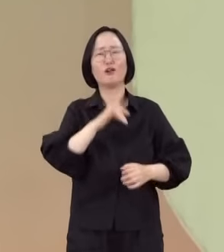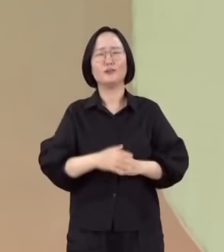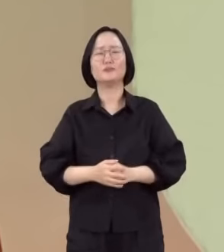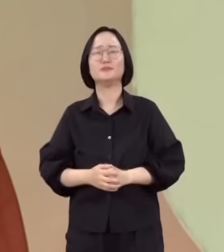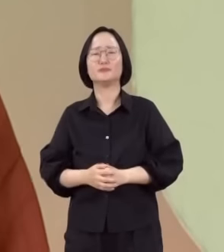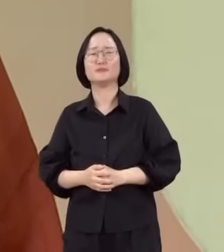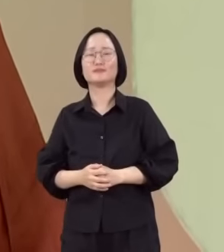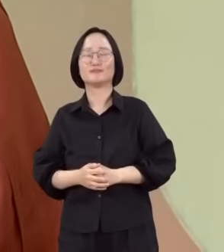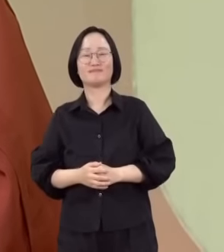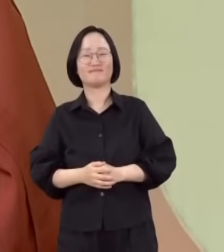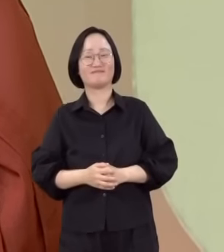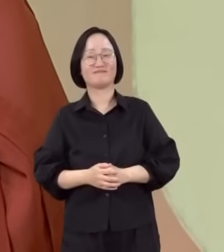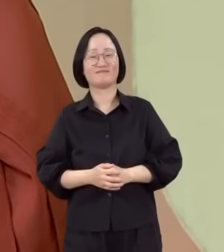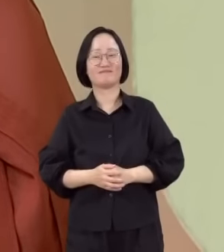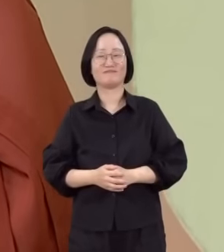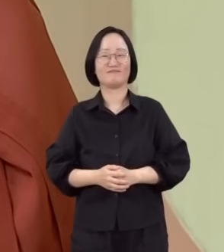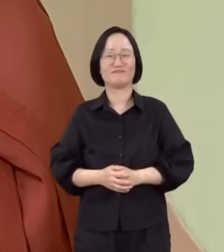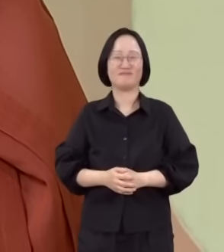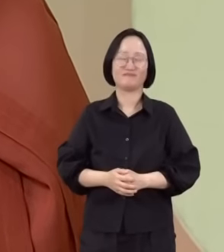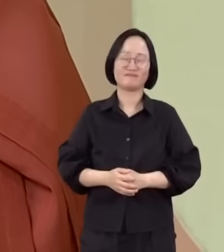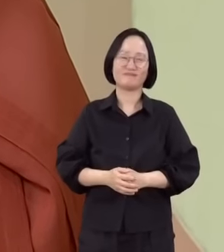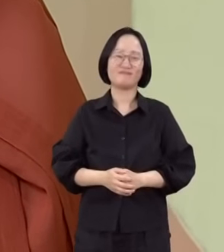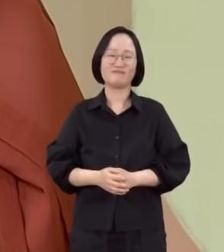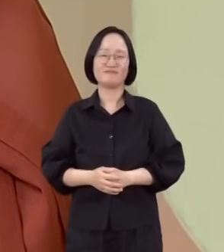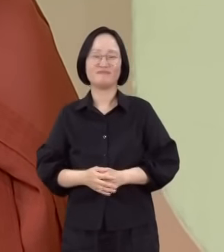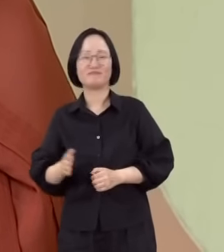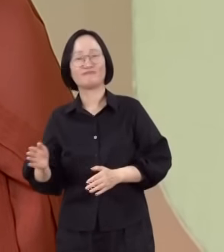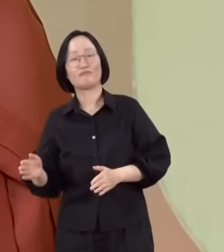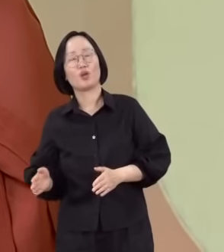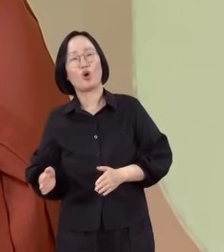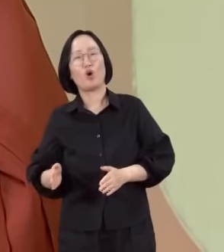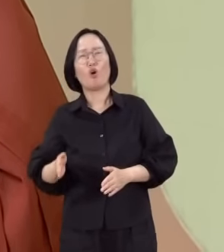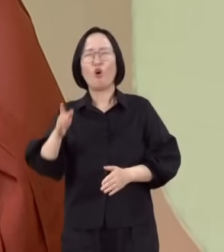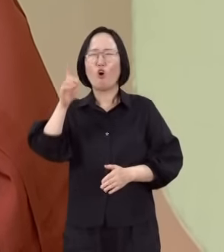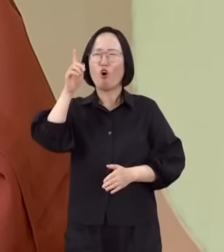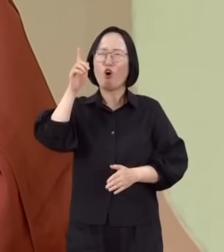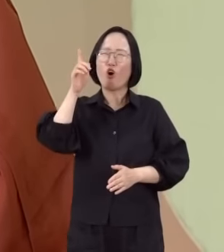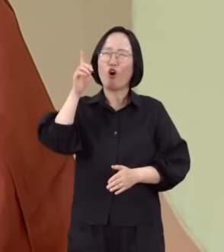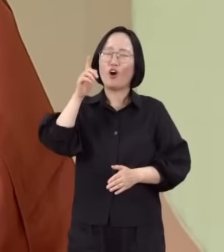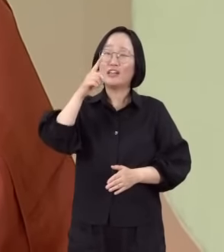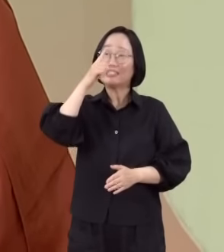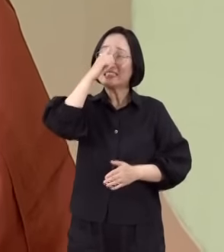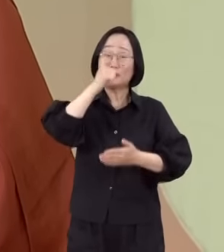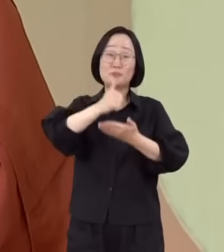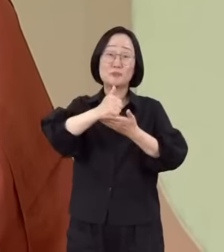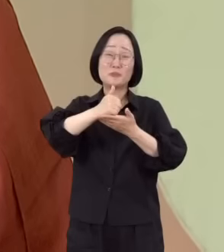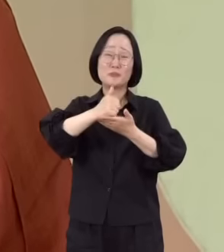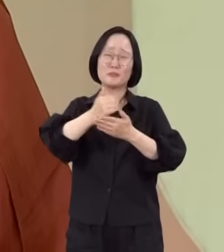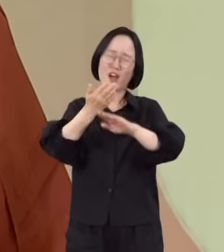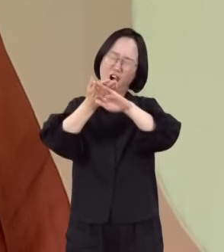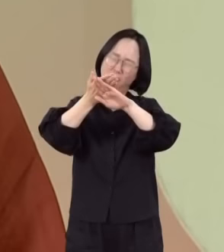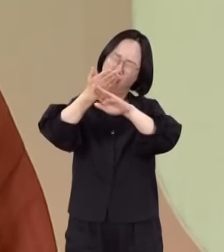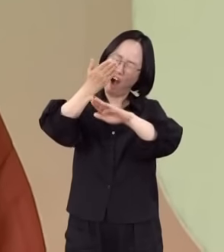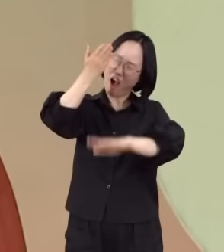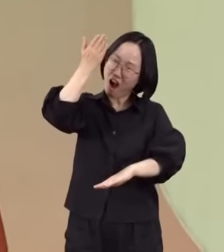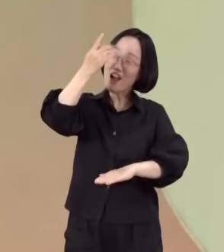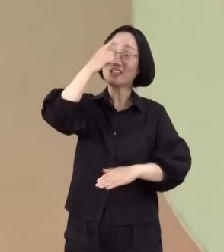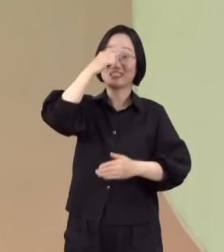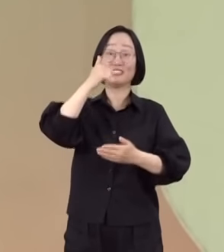있습니다 저 어른 스님 중에 지금 저보다 한창 이제